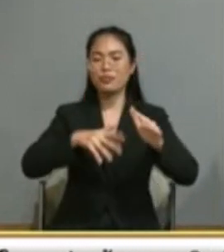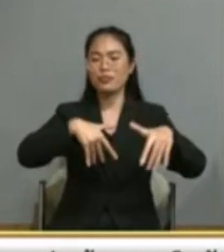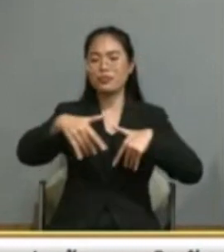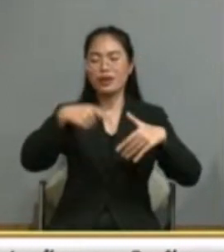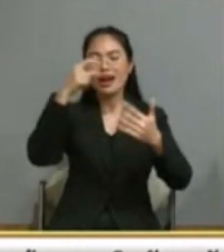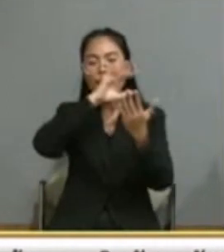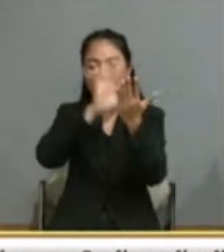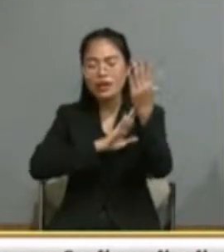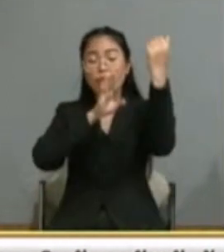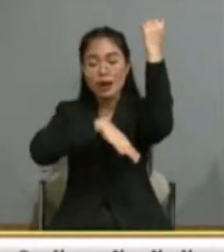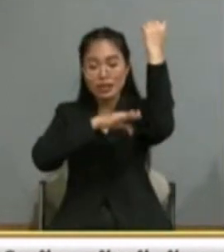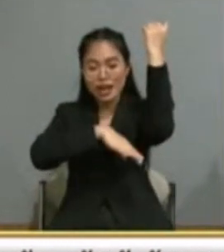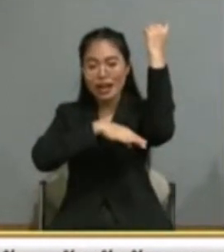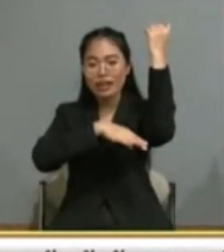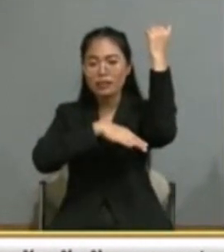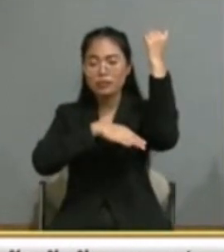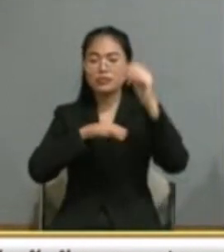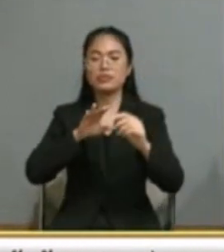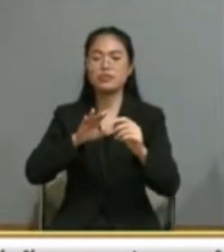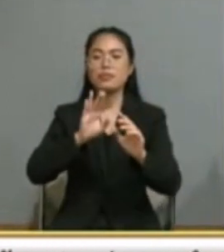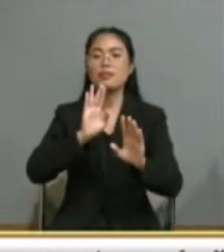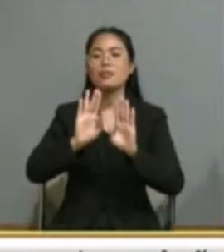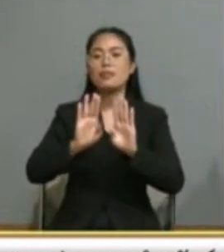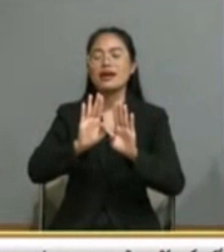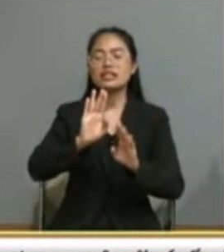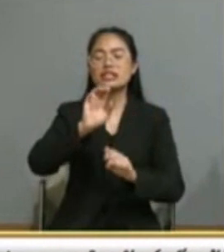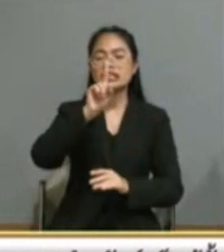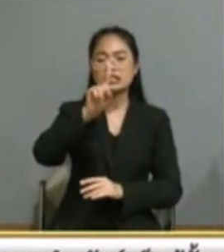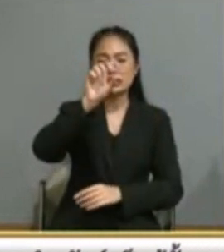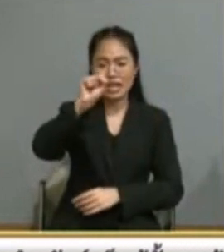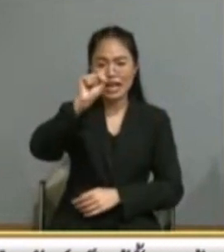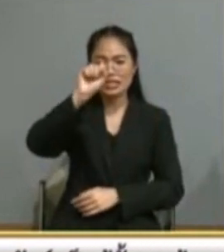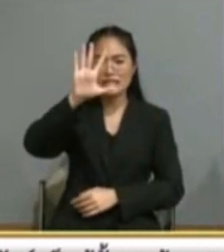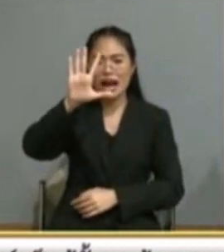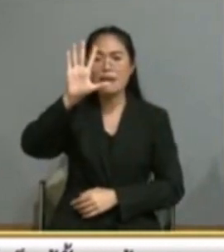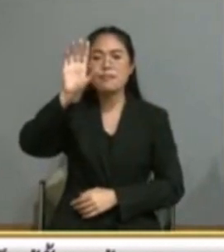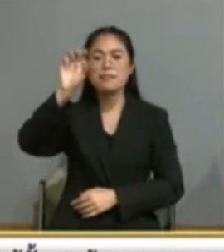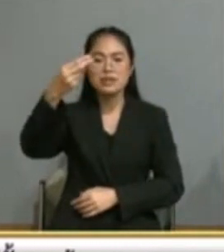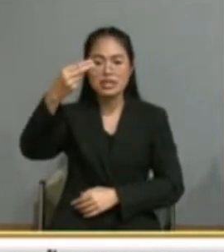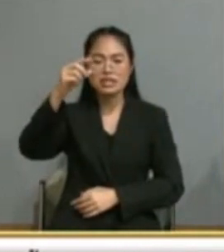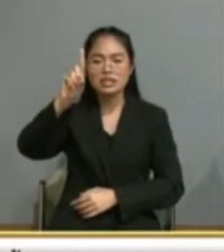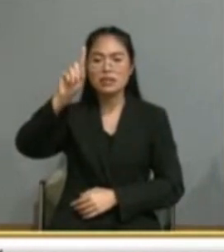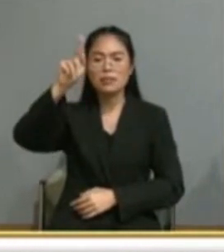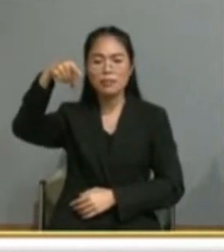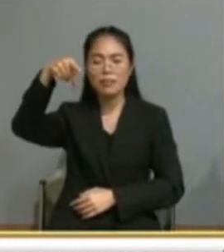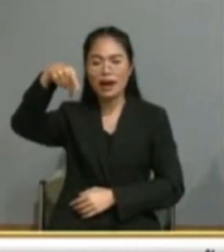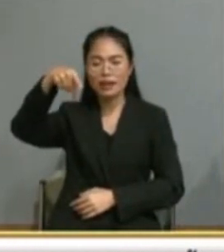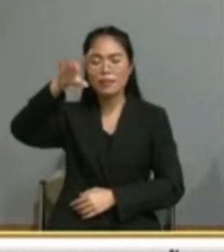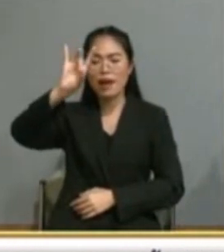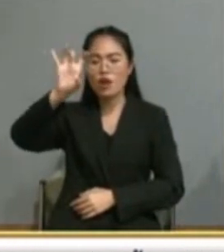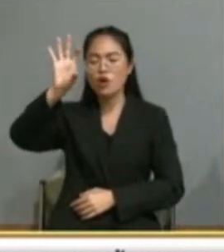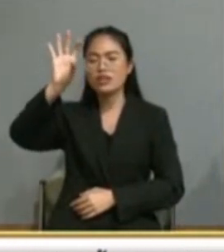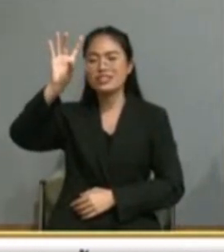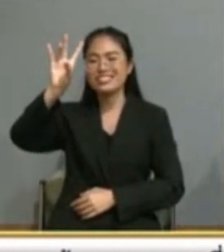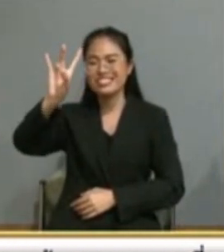โดยิดพนธิไยต่อหัว มีมูลค่า 131,807 บาทนั่นก็หมายถงว่า